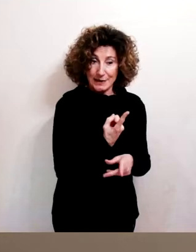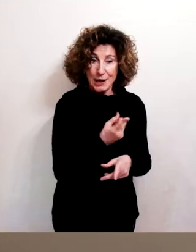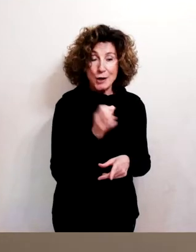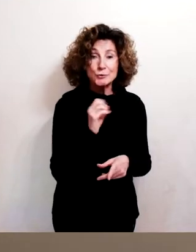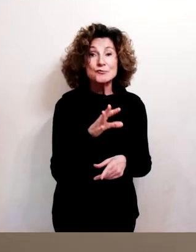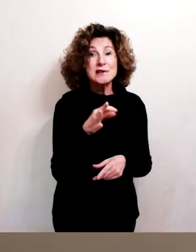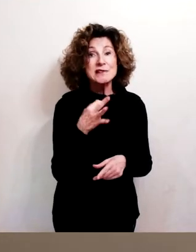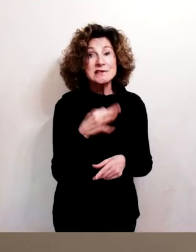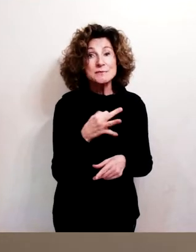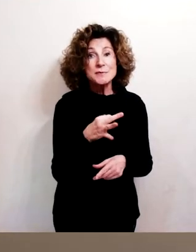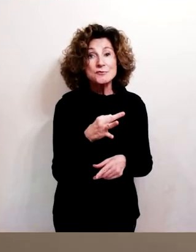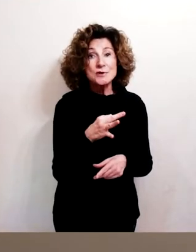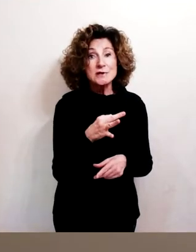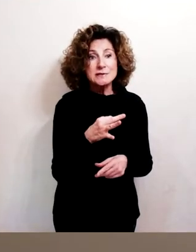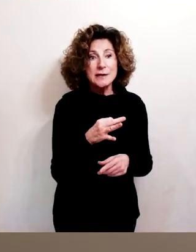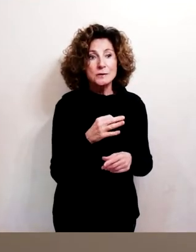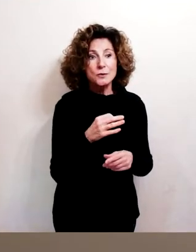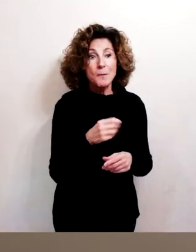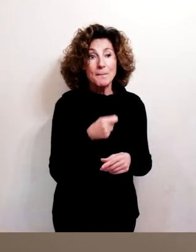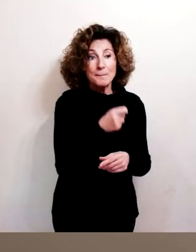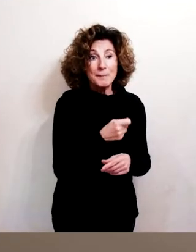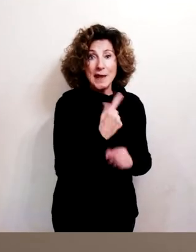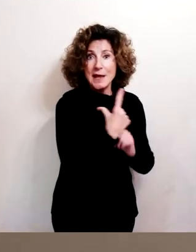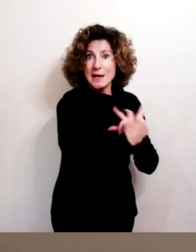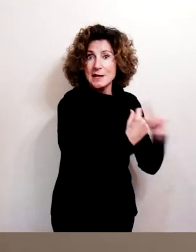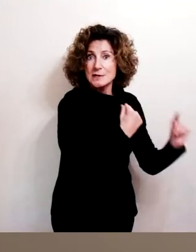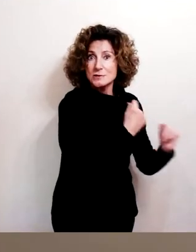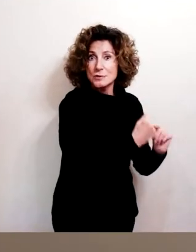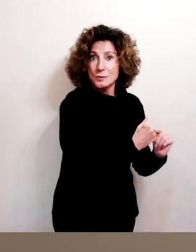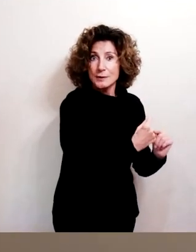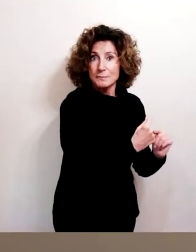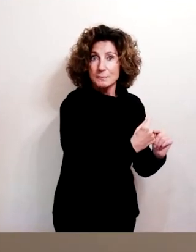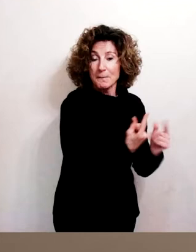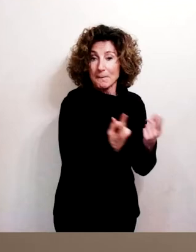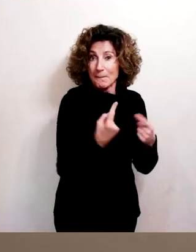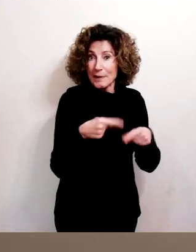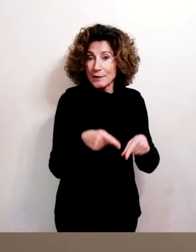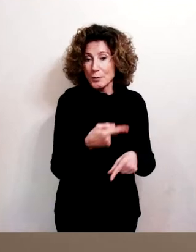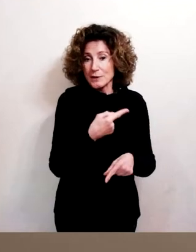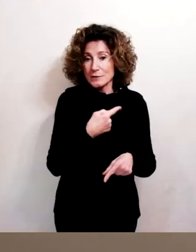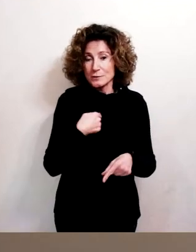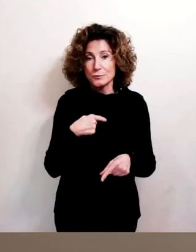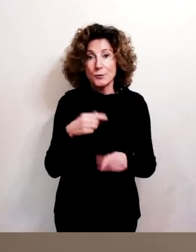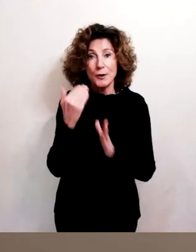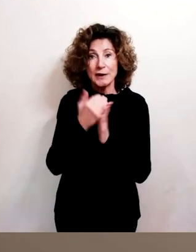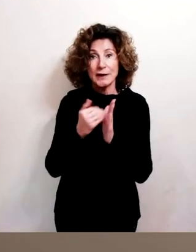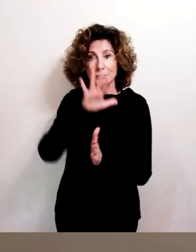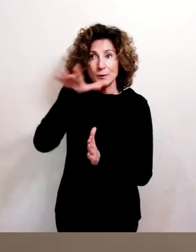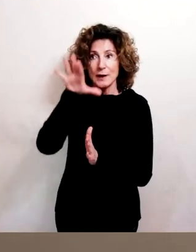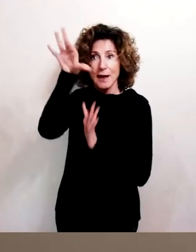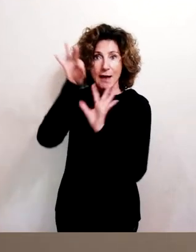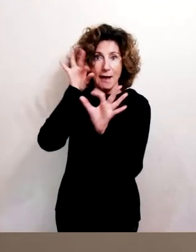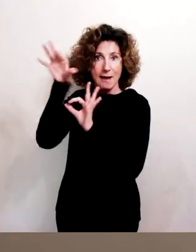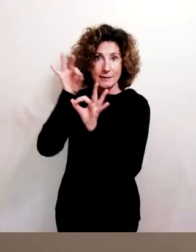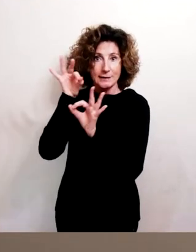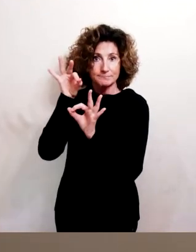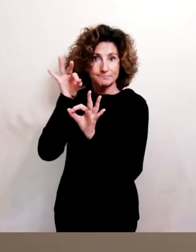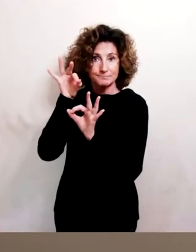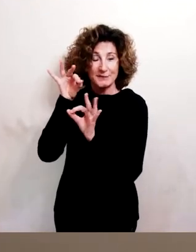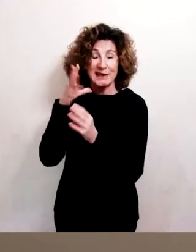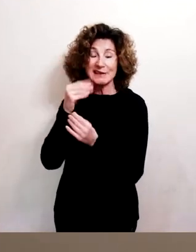i docenti specializzati piano piano stanno andando in pensione e allora noi dobbiamo attingere dalle graduatorie